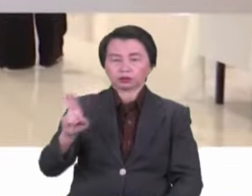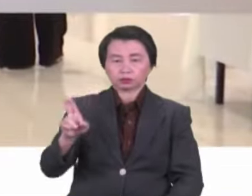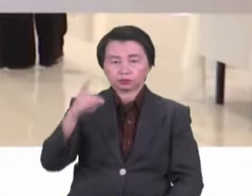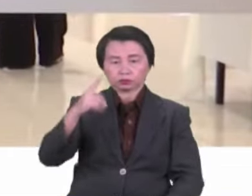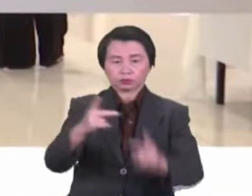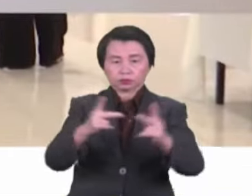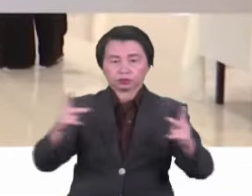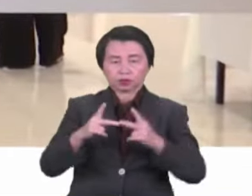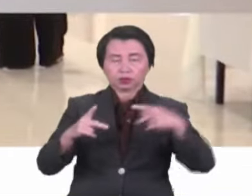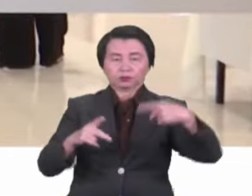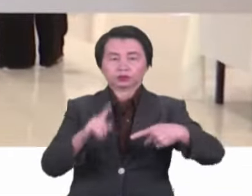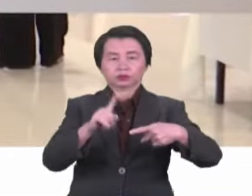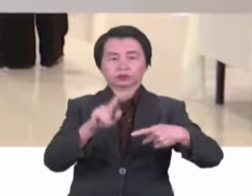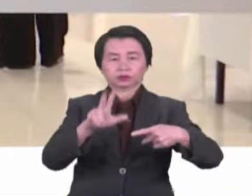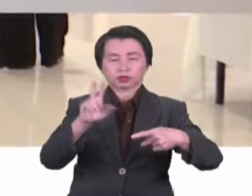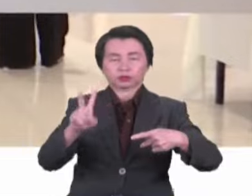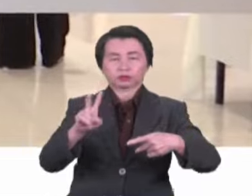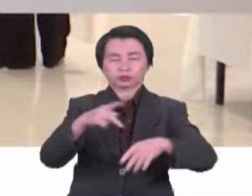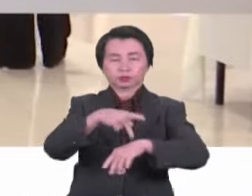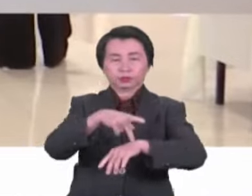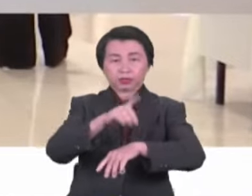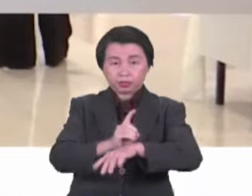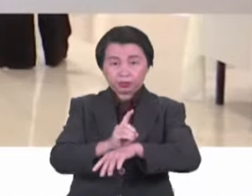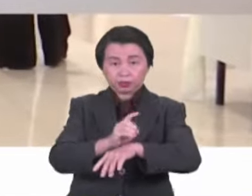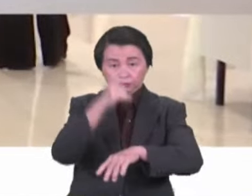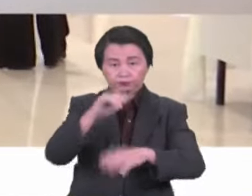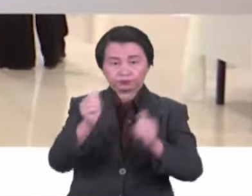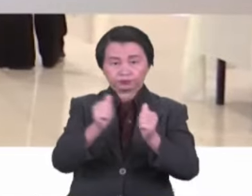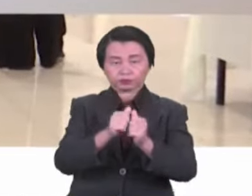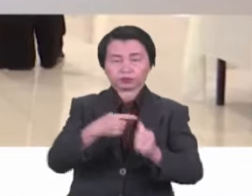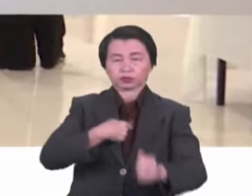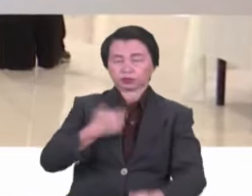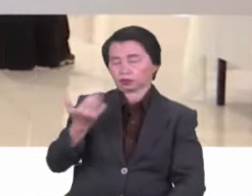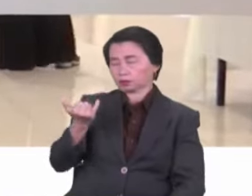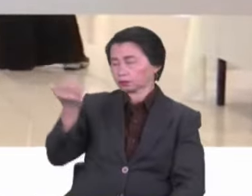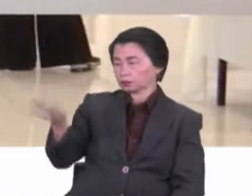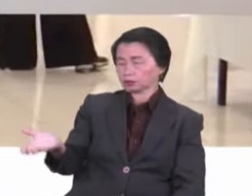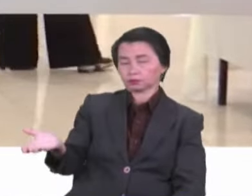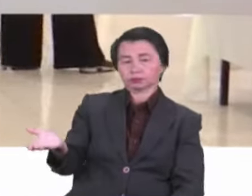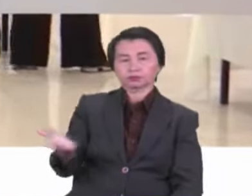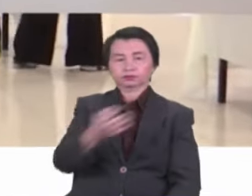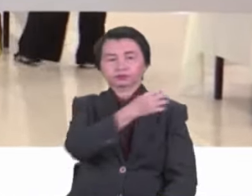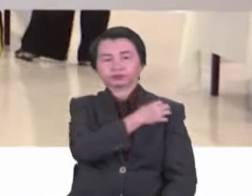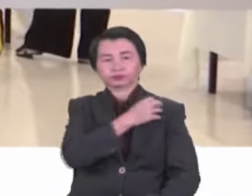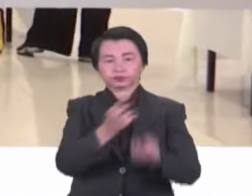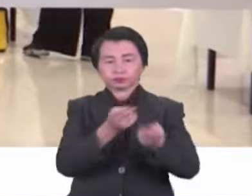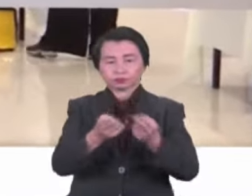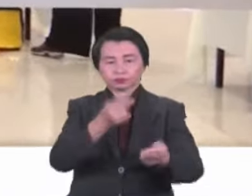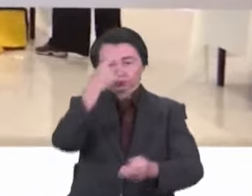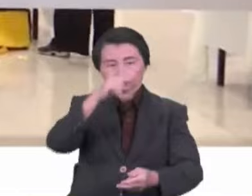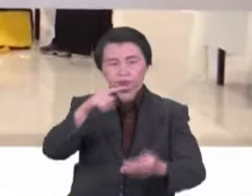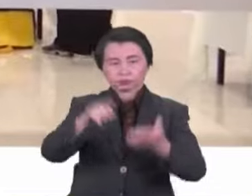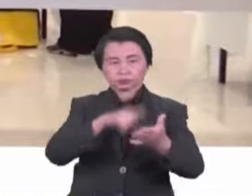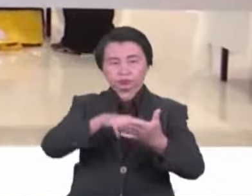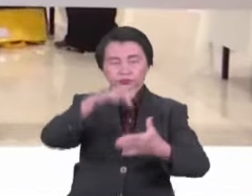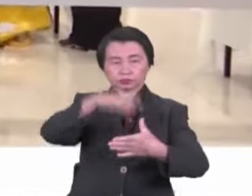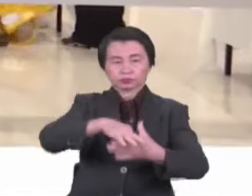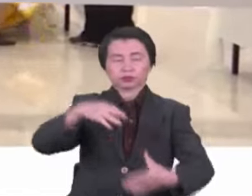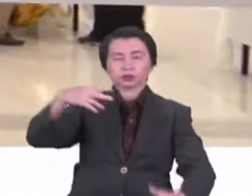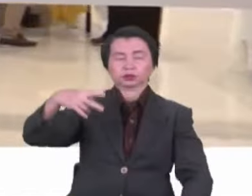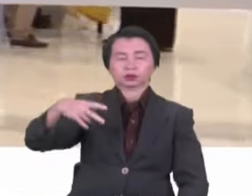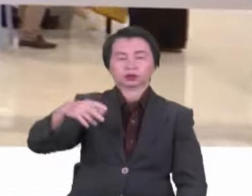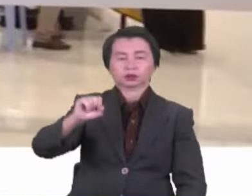bagi kawasan P132 Port Dickson. Dan untuk perinciannya bersama-sama saya ketika ini ialah Pegawai Pengurus bagi Pilihan Raya Parlimen Port